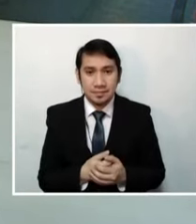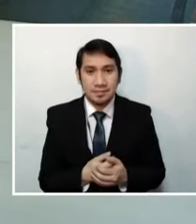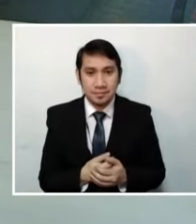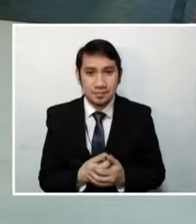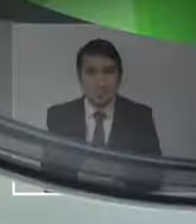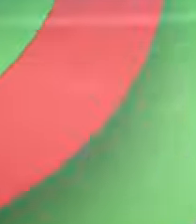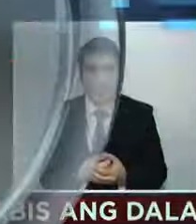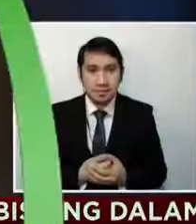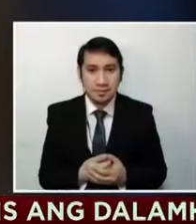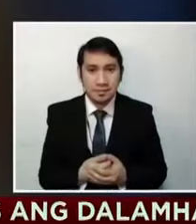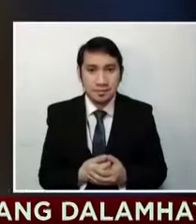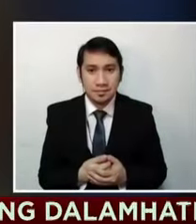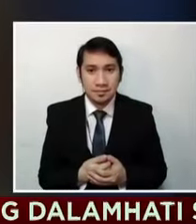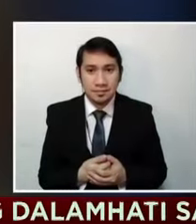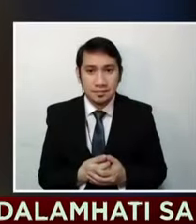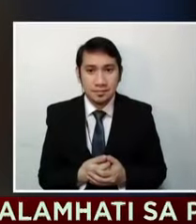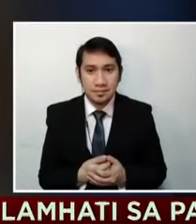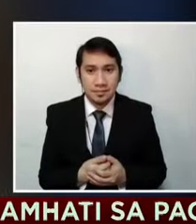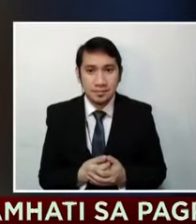Perez.